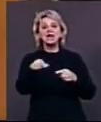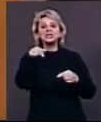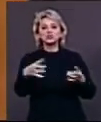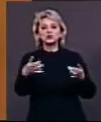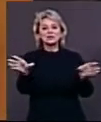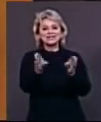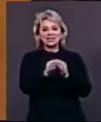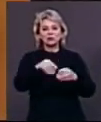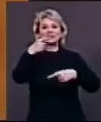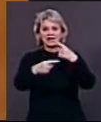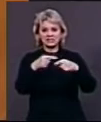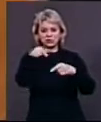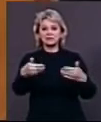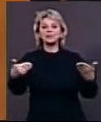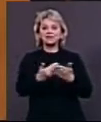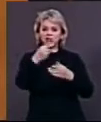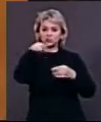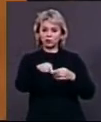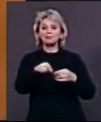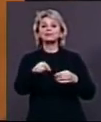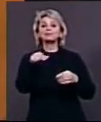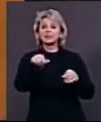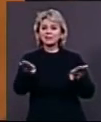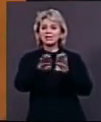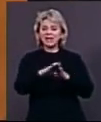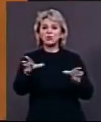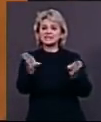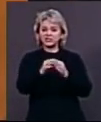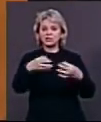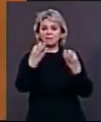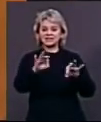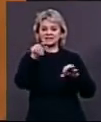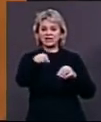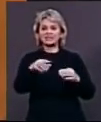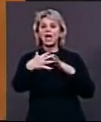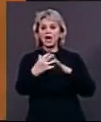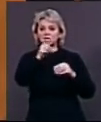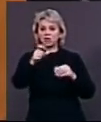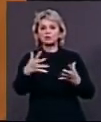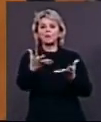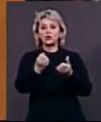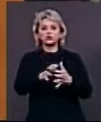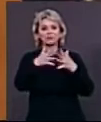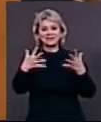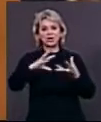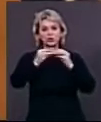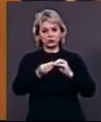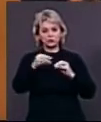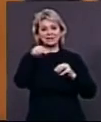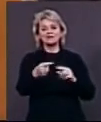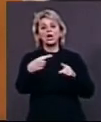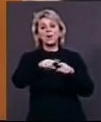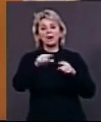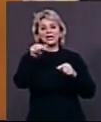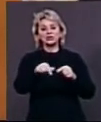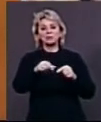нужно сочетать традиционные с инновационными. И именно такое сочетание позволяет аграриям получать максимальную результативность.